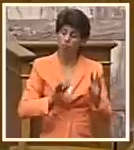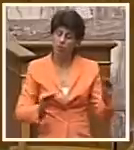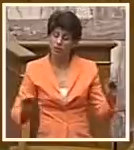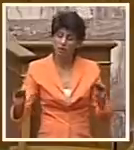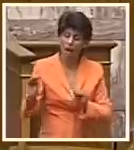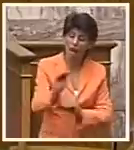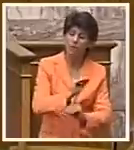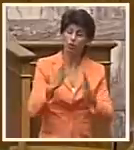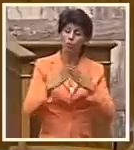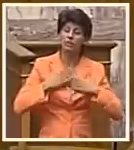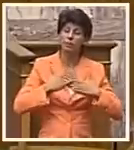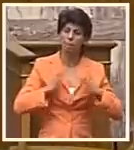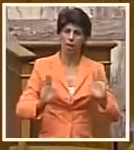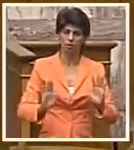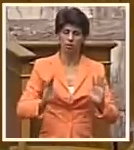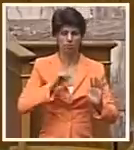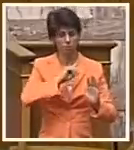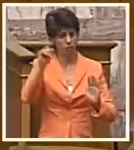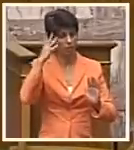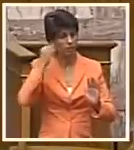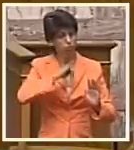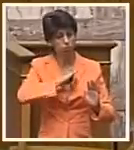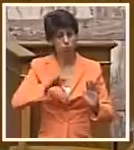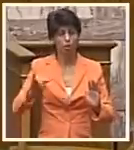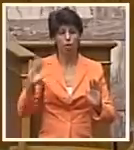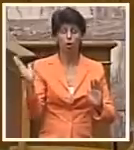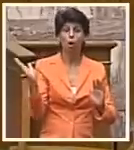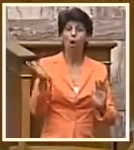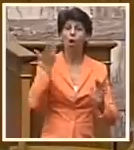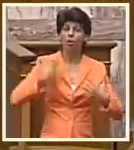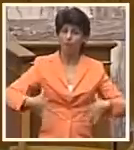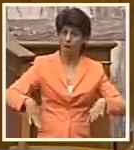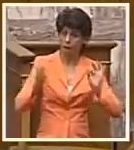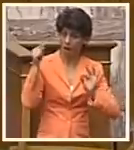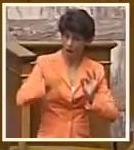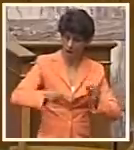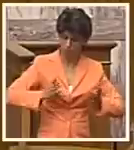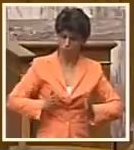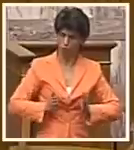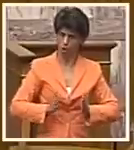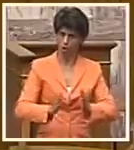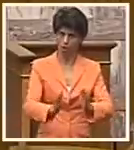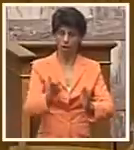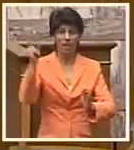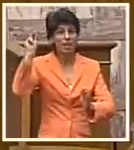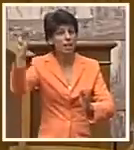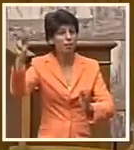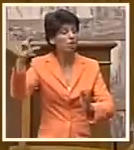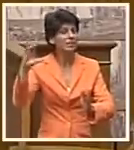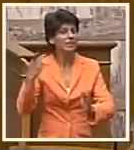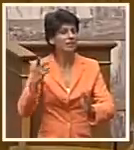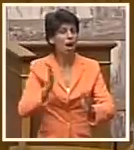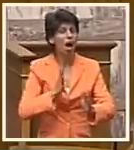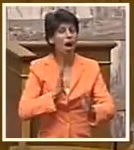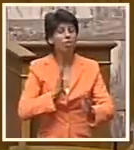μας. Εμείς δεν ξεχνάμε όμως ποτέ ότι όταν ξεκινήσαμε αυτή την πορεία, η υπόσχεσή μας ήταν μια